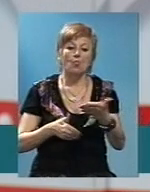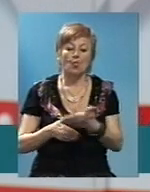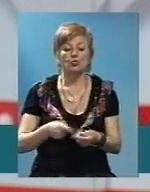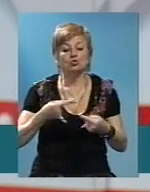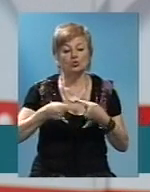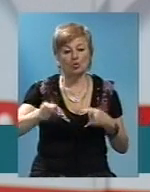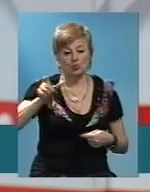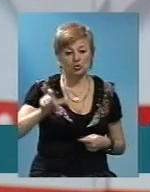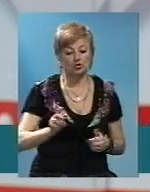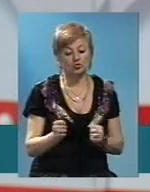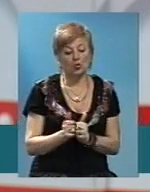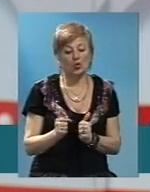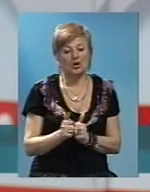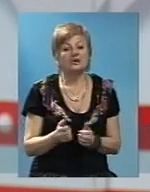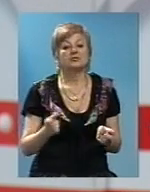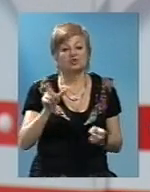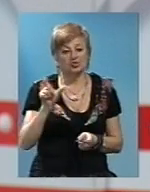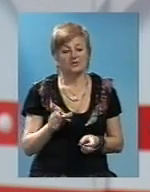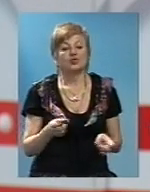іншій людині, яка поруч з нею потребує